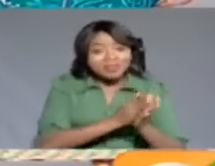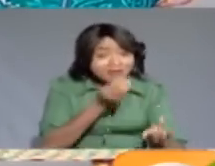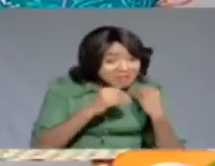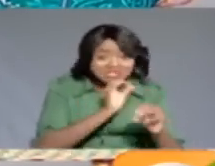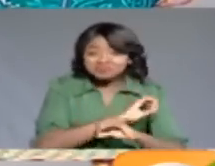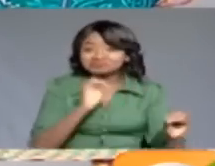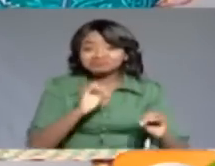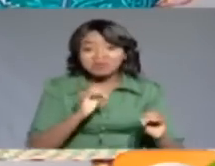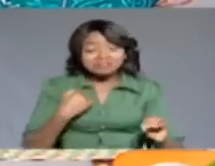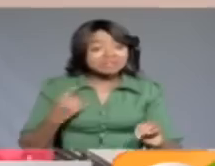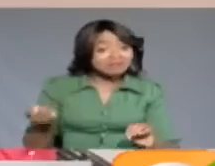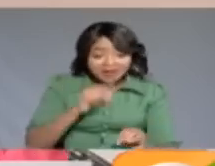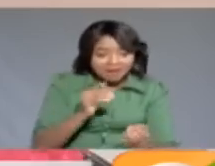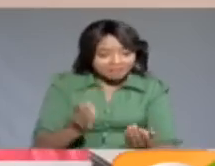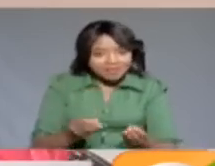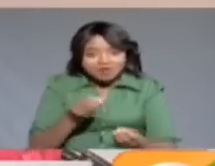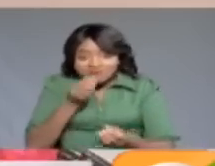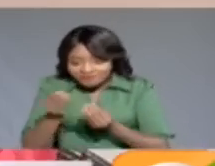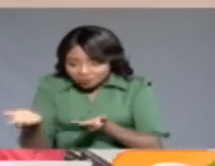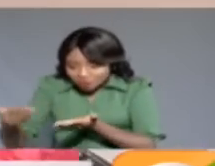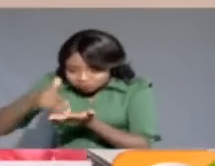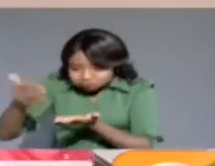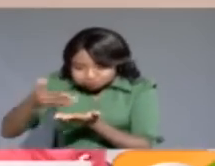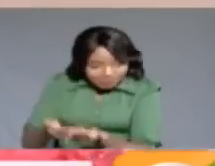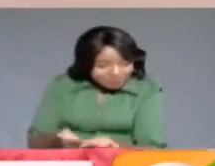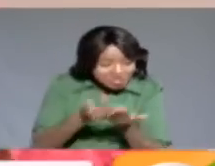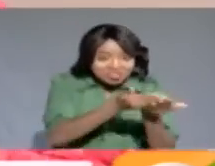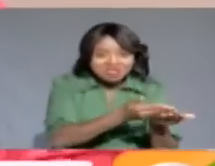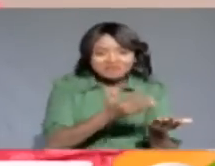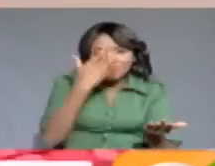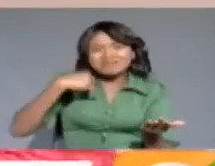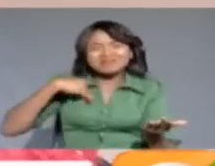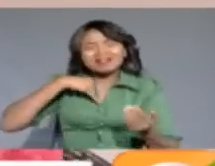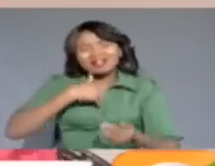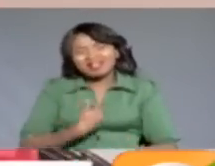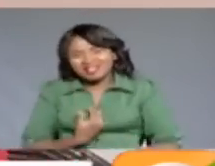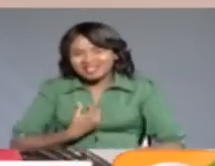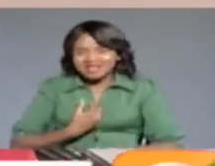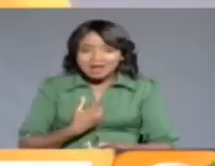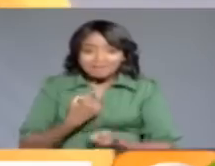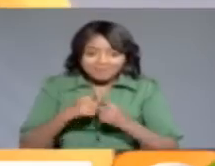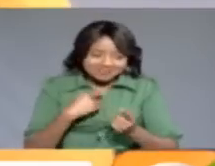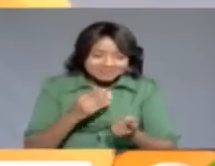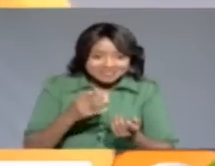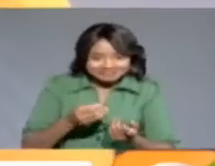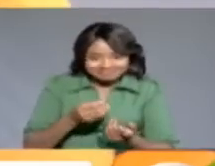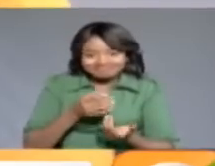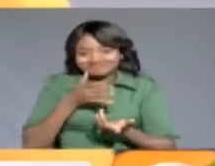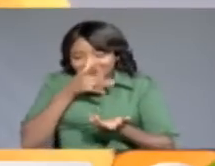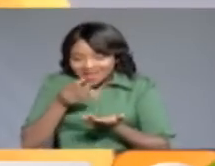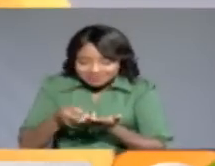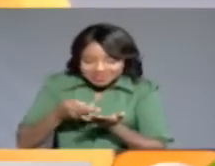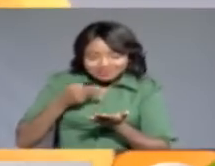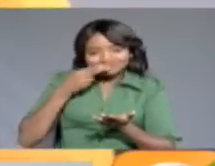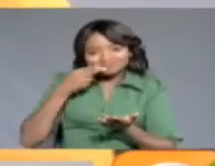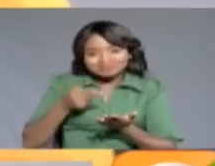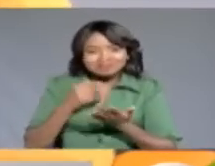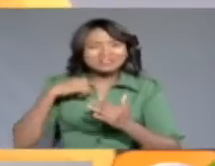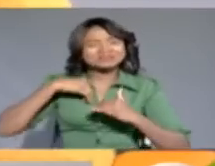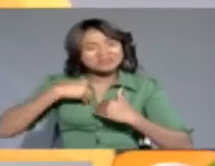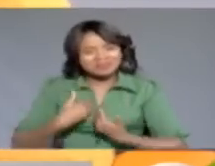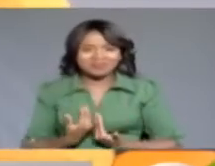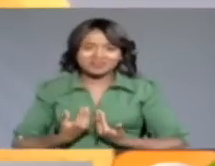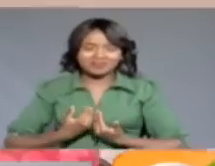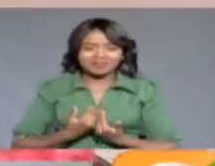Na hivyo hivyo nilikuwa nikaenda nampa. Mimi nimechoka na shiro kwa sababu nimeongea sana, lakini itabidi tu niangalie hivyo nala, lakini nimechoka